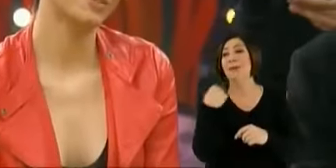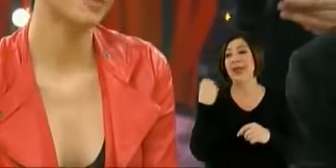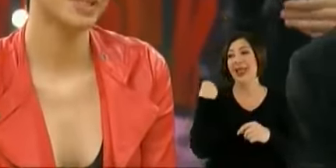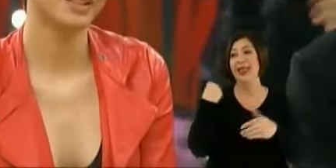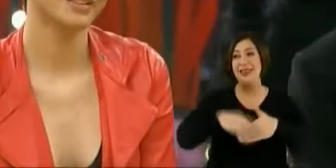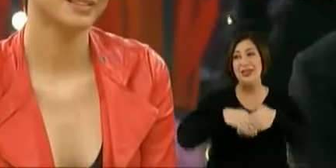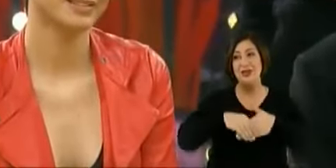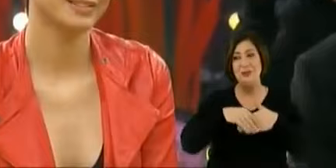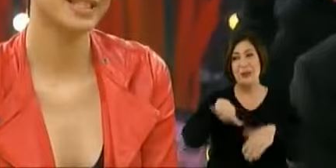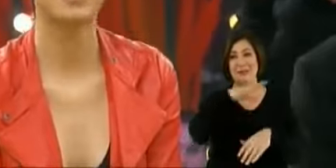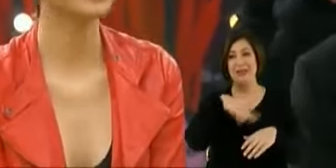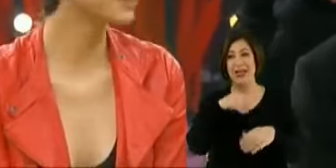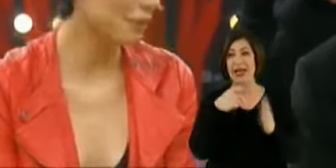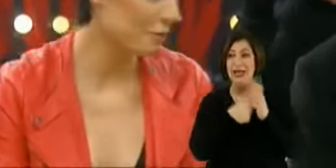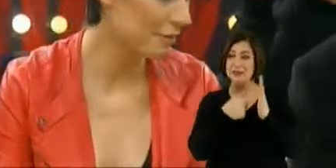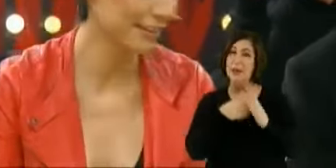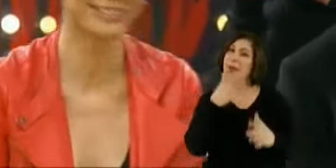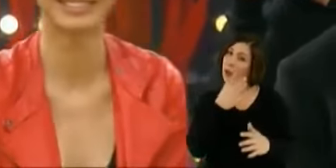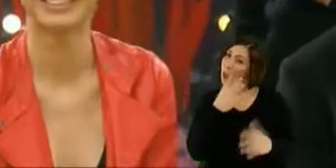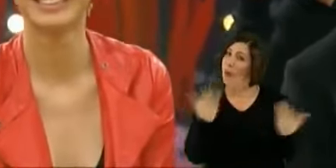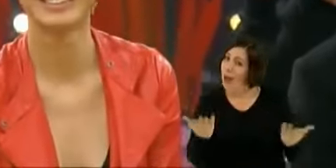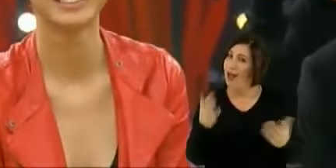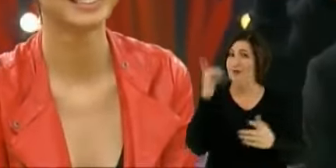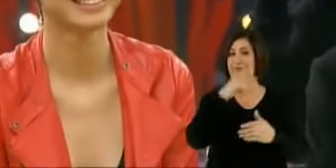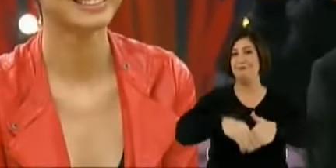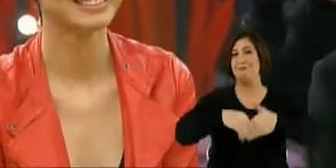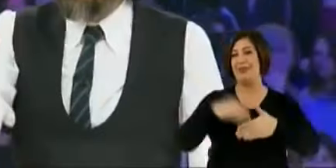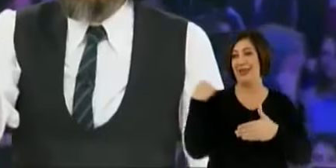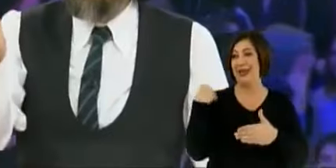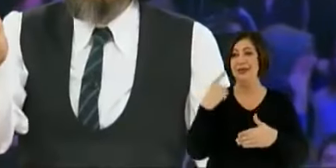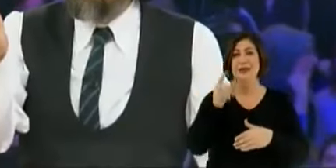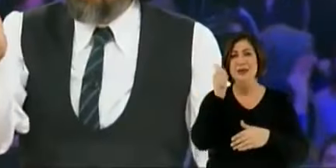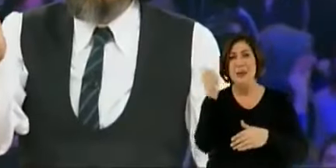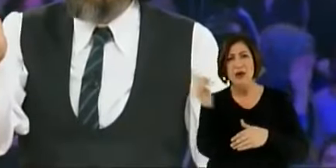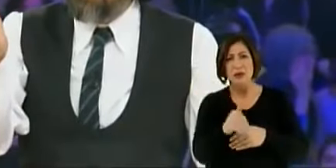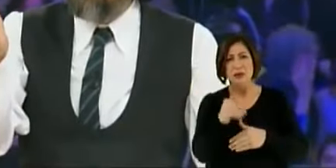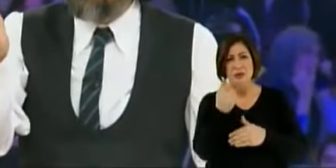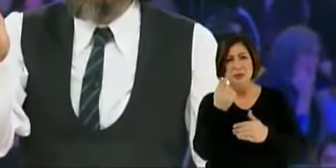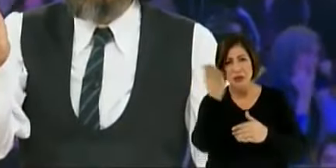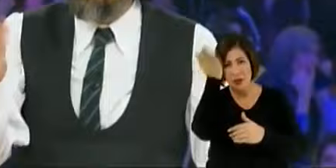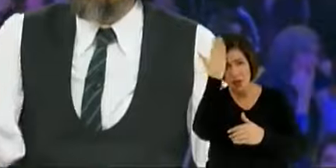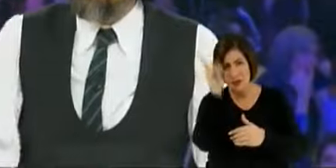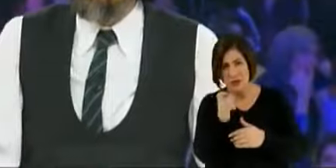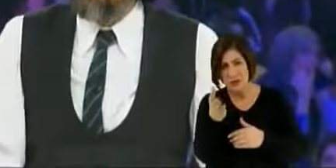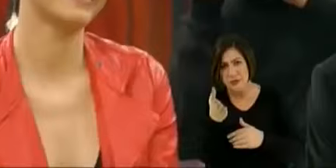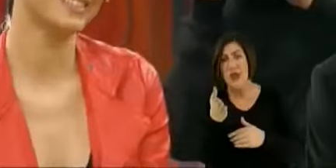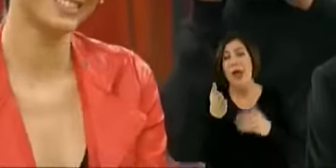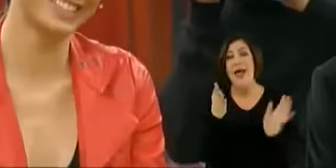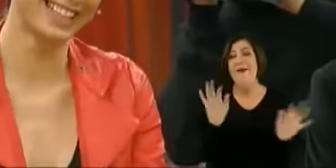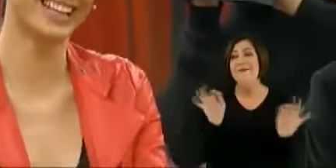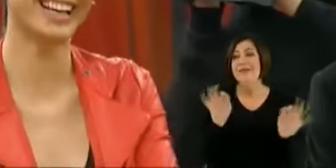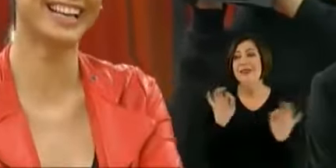Ben de yeni tanıştım hepsiyle. Evet. İsmen tanıyorum ama. Siz ne zaman geldiniz? Bir ara bir kel miydiniz?